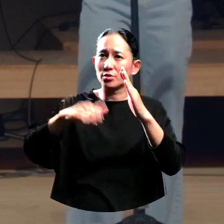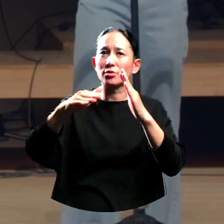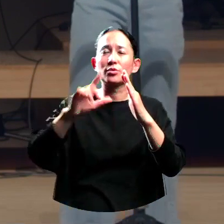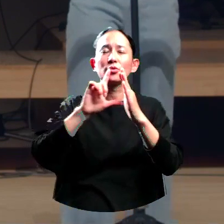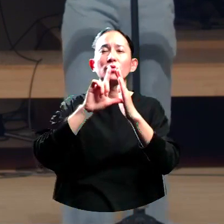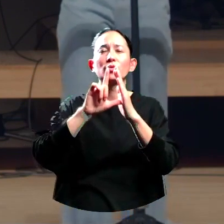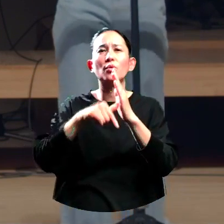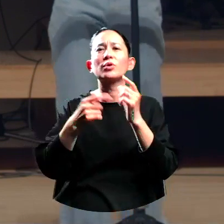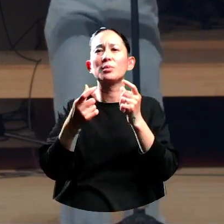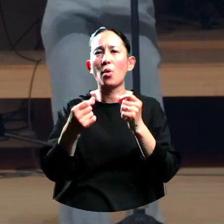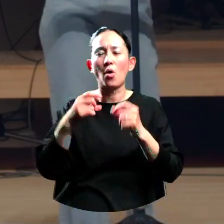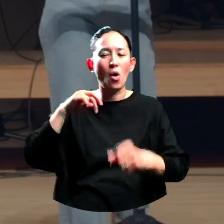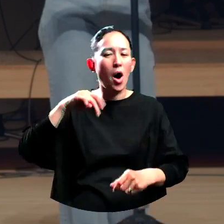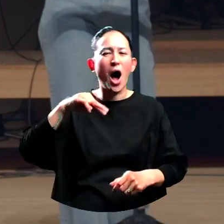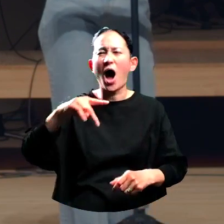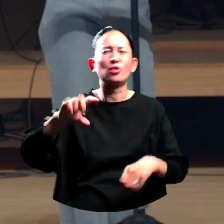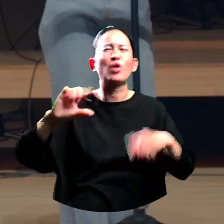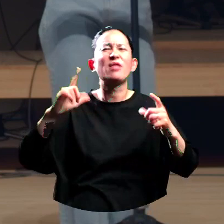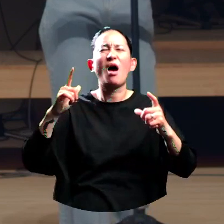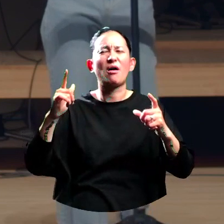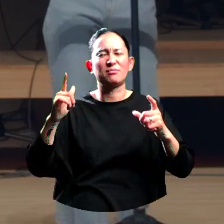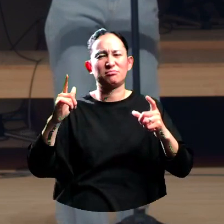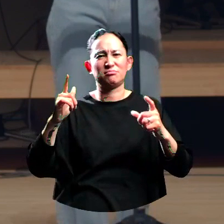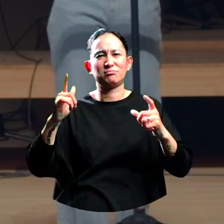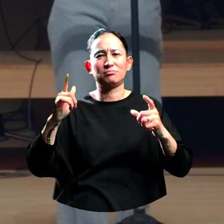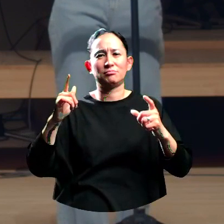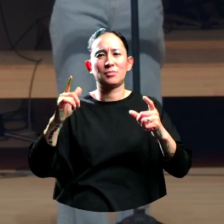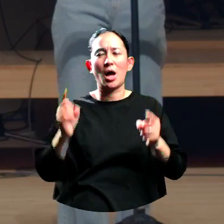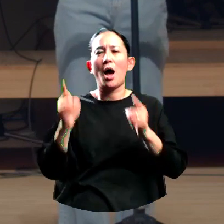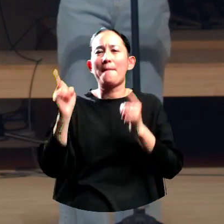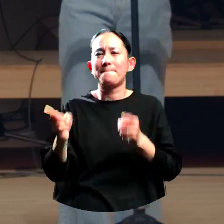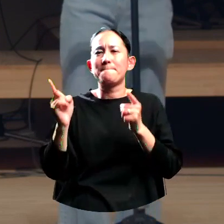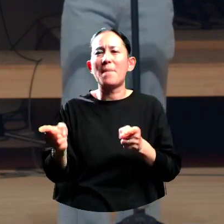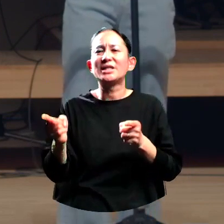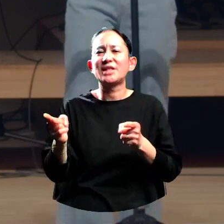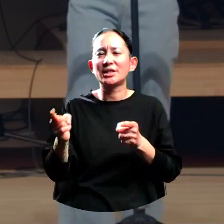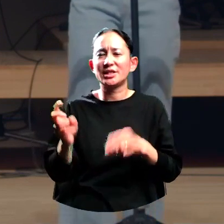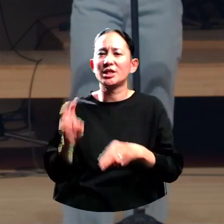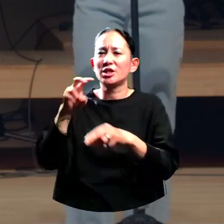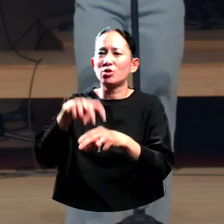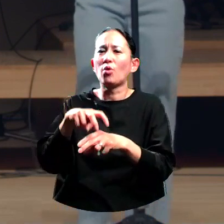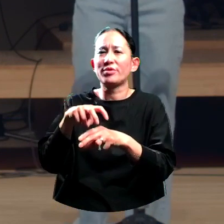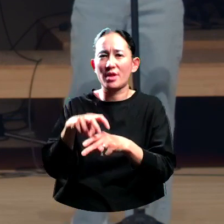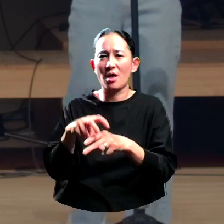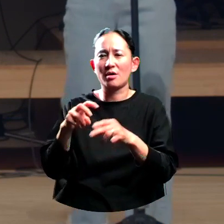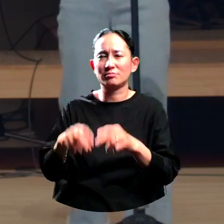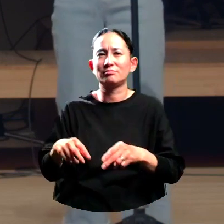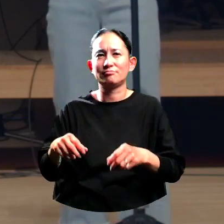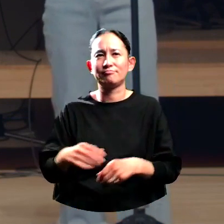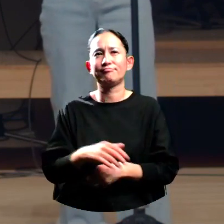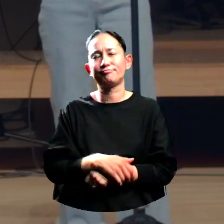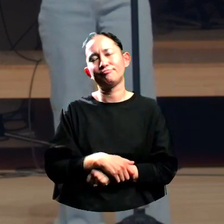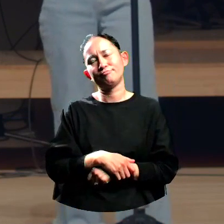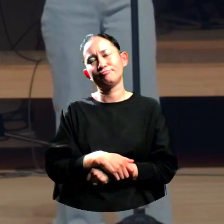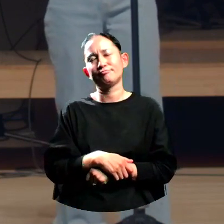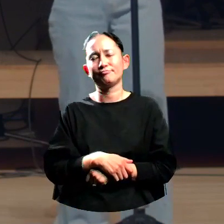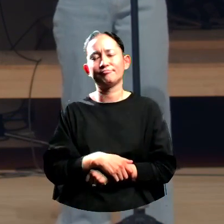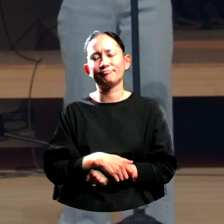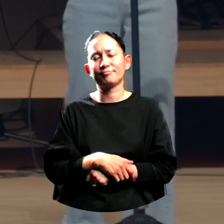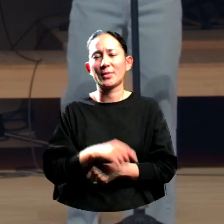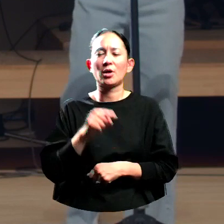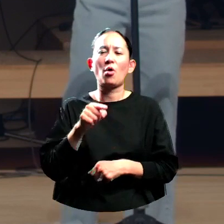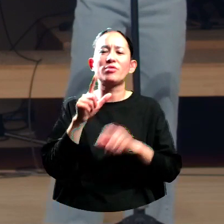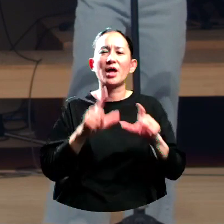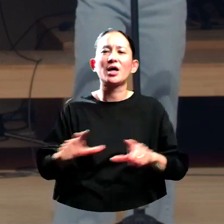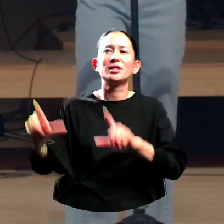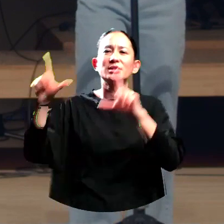常に馬車に乗って。 And he would ride a carriage wherever he would go instead of walking. こんな生活